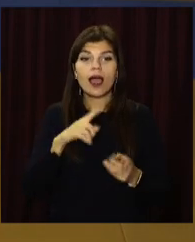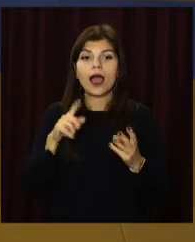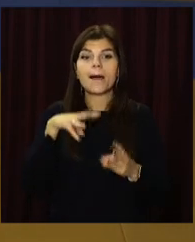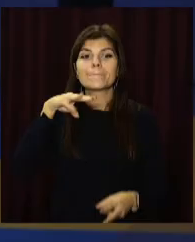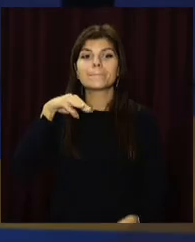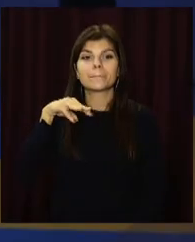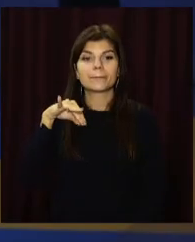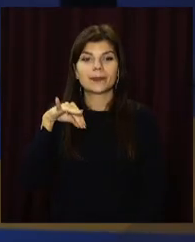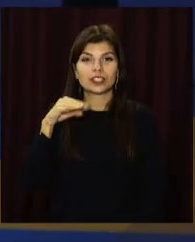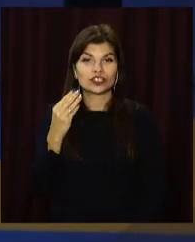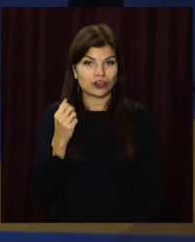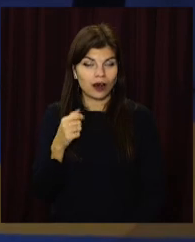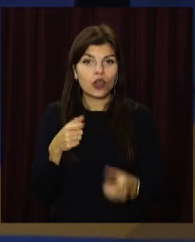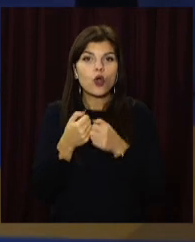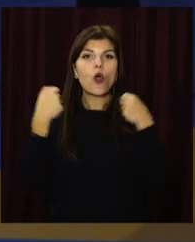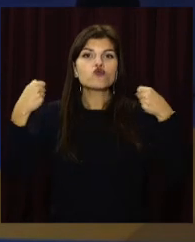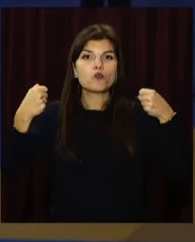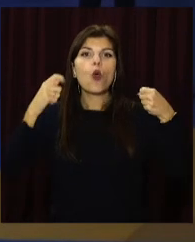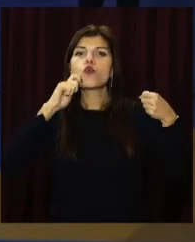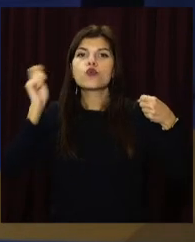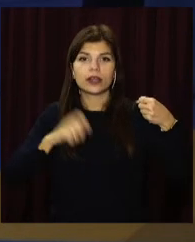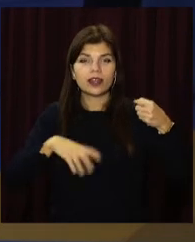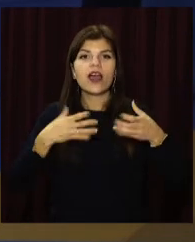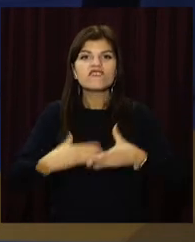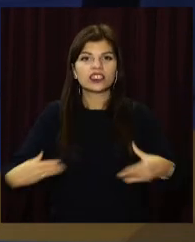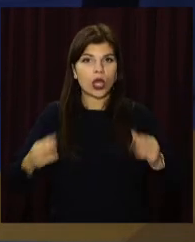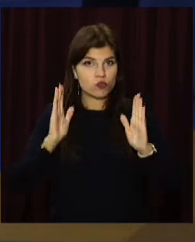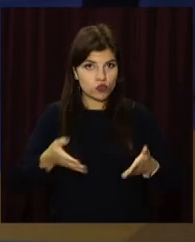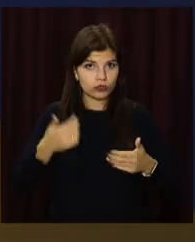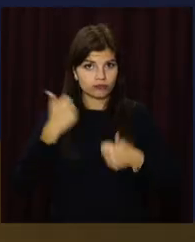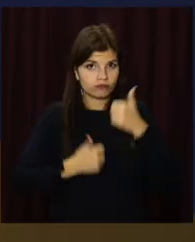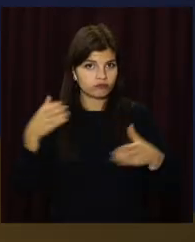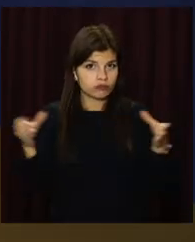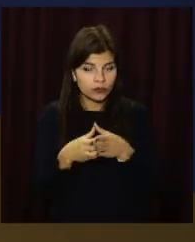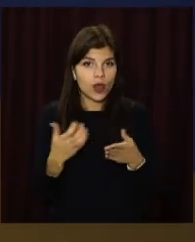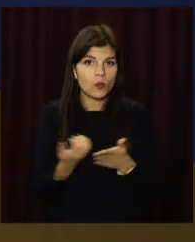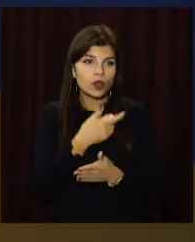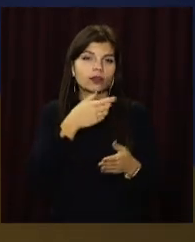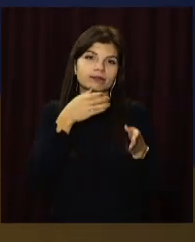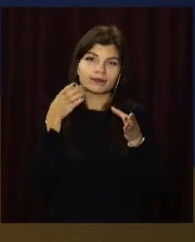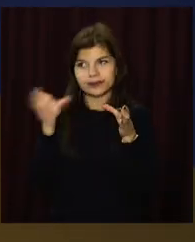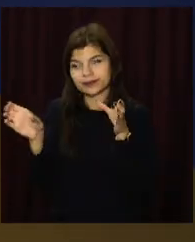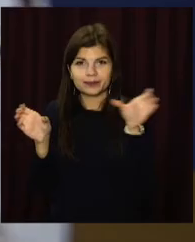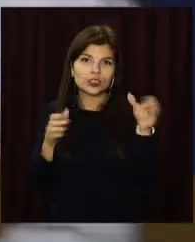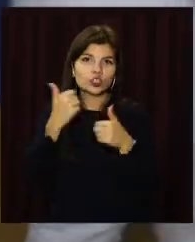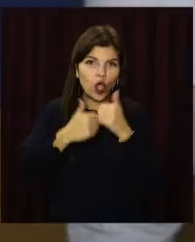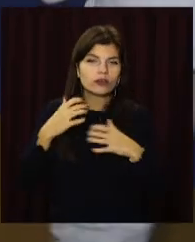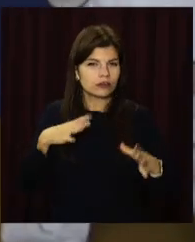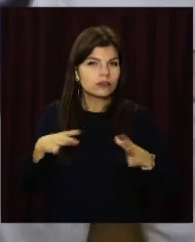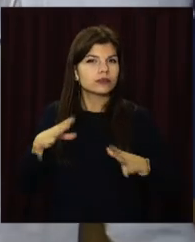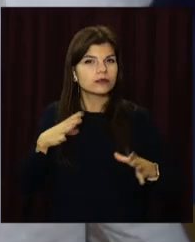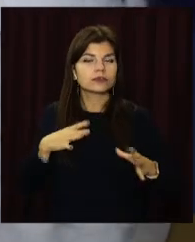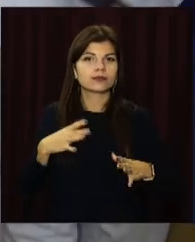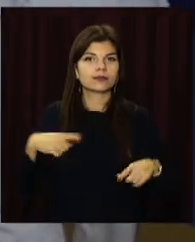почне готуватися до Кубку України. Він пройде навесні наступного року. В'ячеслав Куліш, Роман Івашинов, ОБНюз,